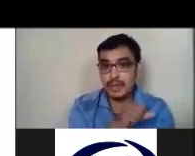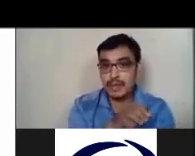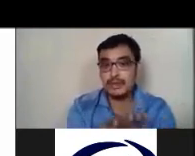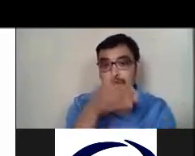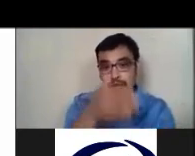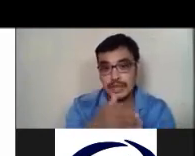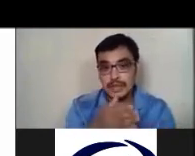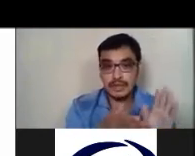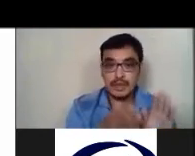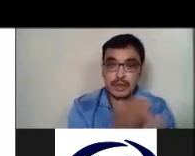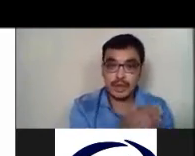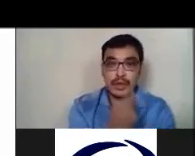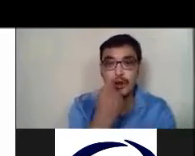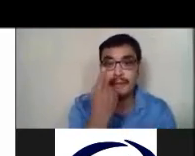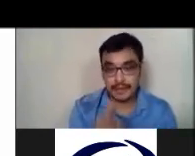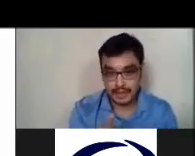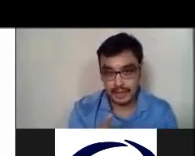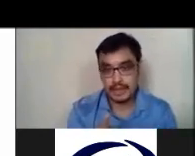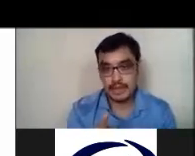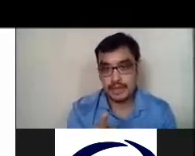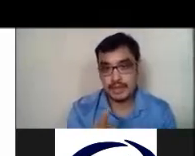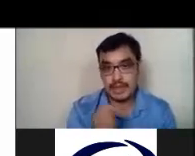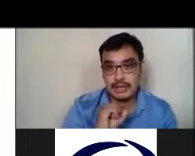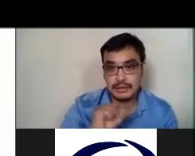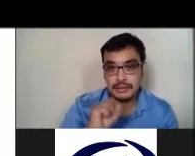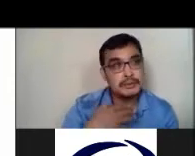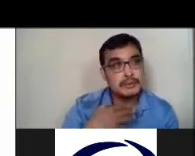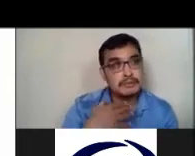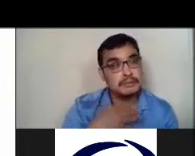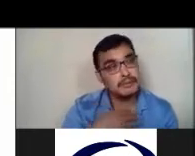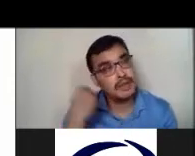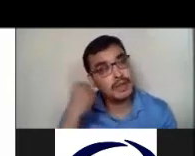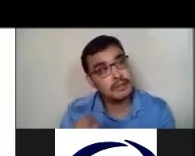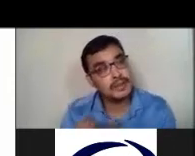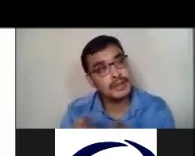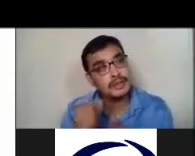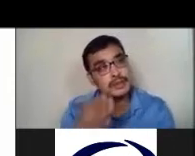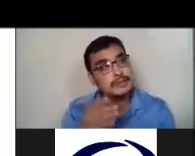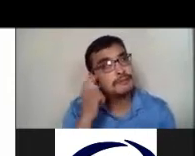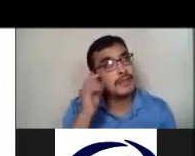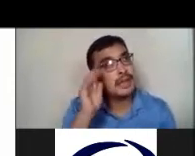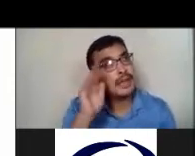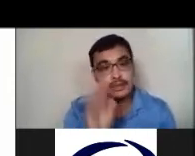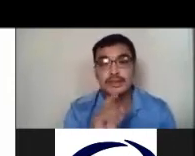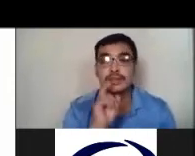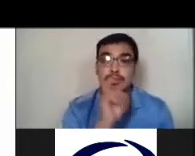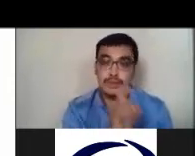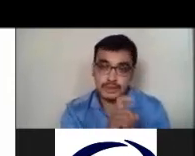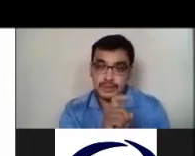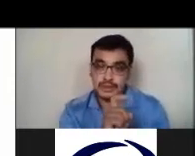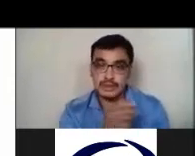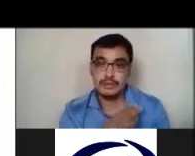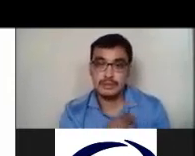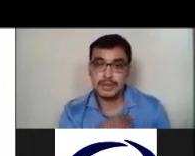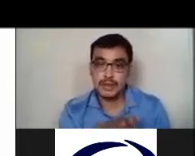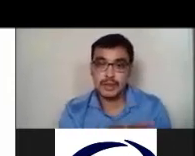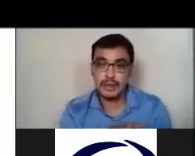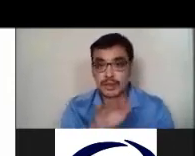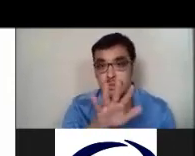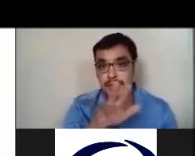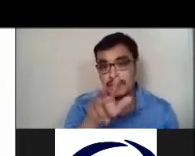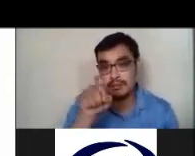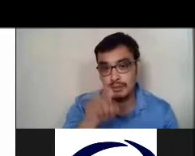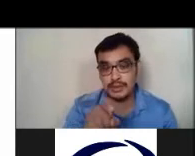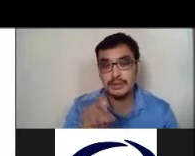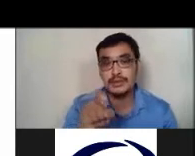गएको हप्ता आफू मरे पनि हुन्छ भन्ने सोचाइ आएको थियो भनेर सोद्धाखेरि सर्भाइभरहरूमध्ये 58%भन्दा